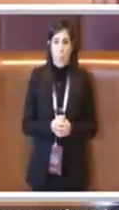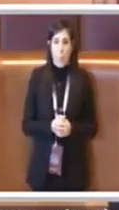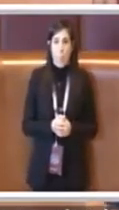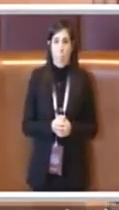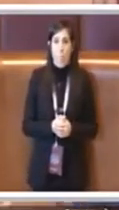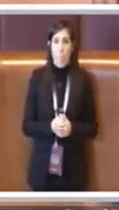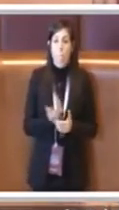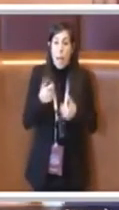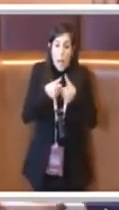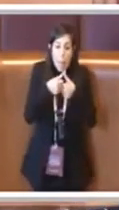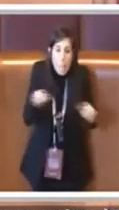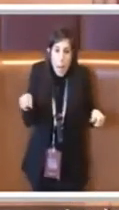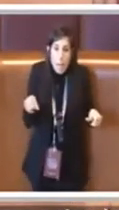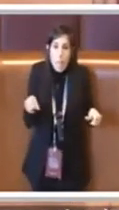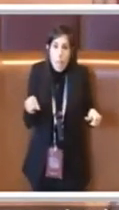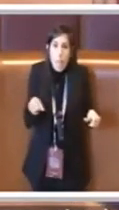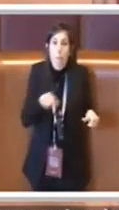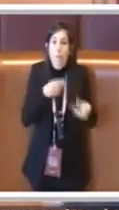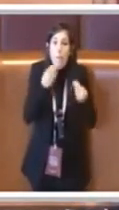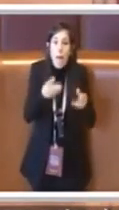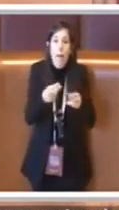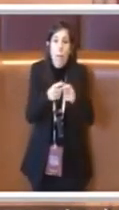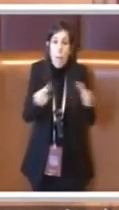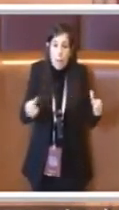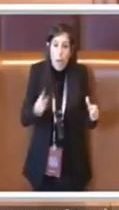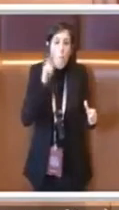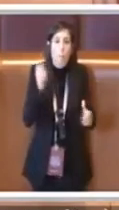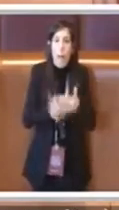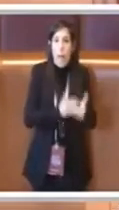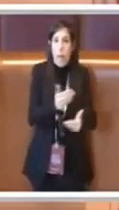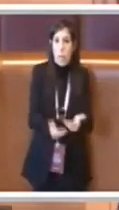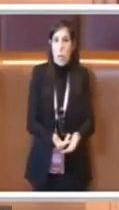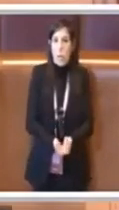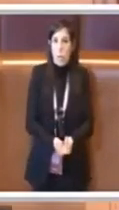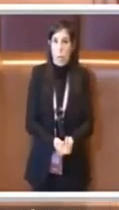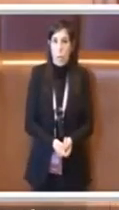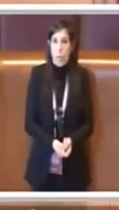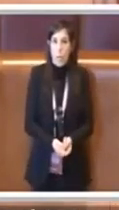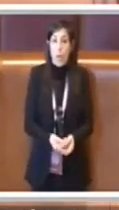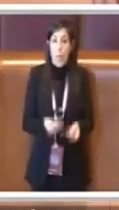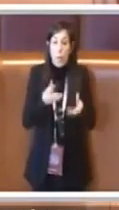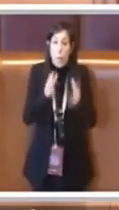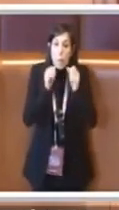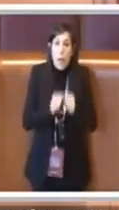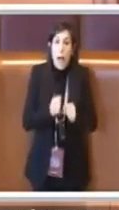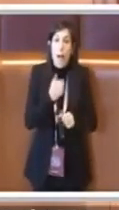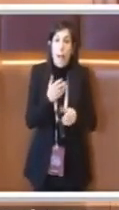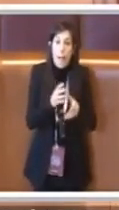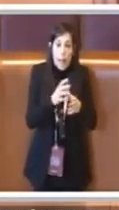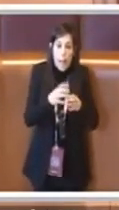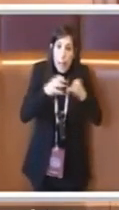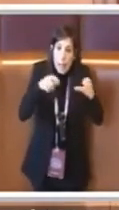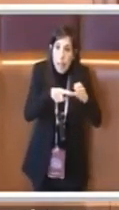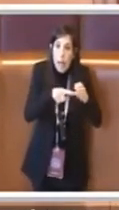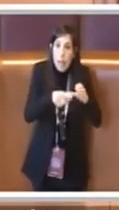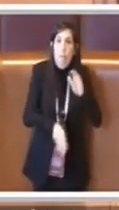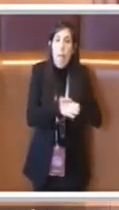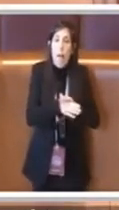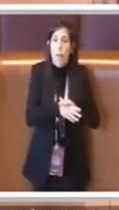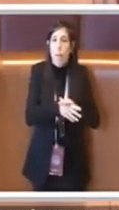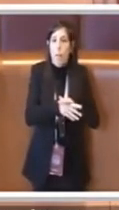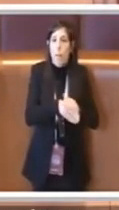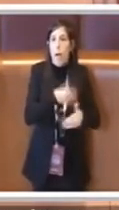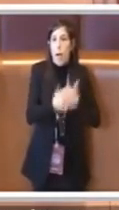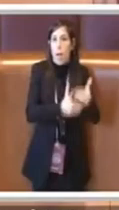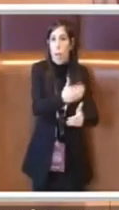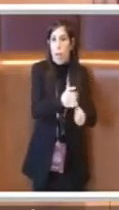è il presupposto per far sì che queste cose possano funzionare in futuro, per far sì che i cantieri possano partire per tempo in città. Io